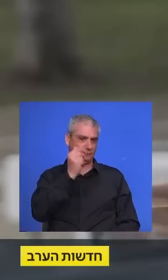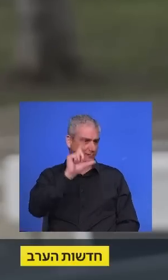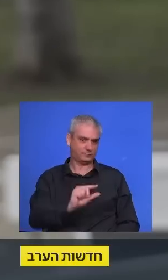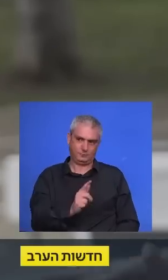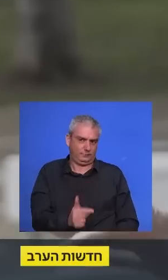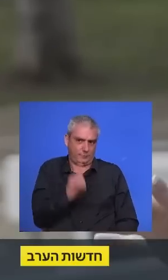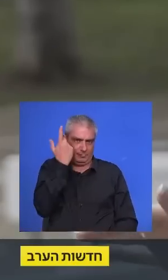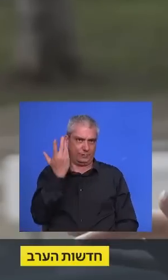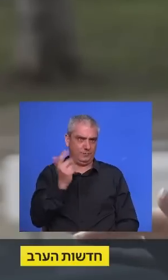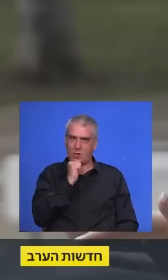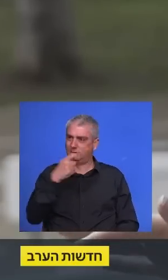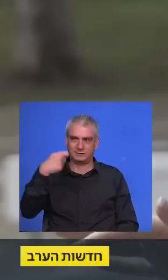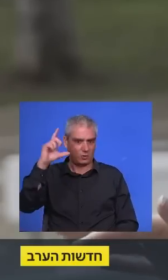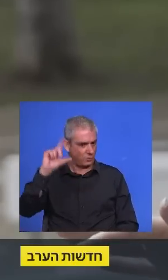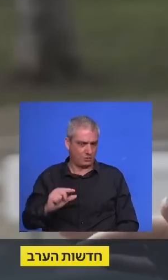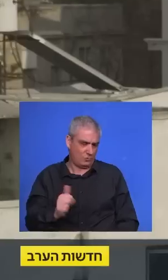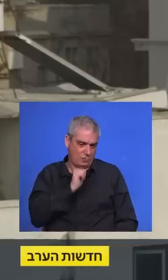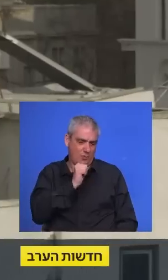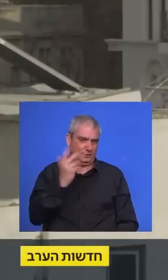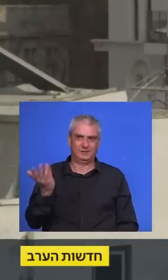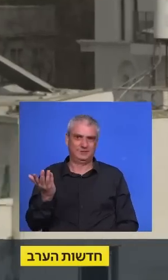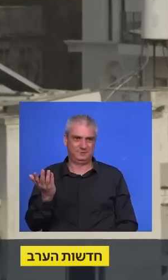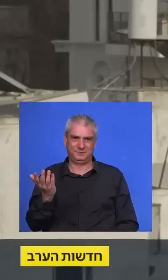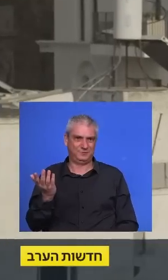ירדו, הם לא רוצים שמחירי השכירות ירדו.